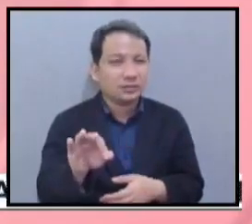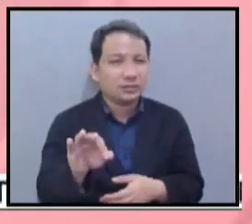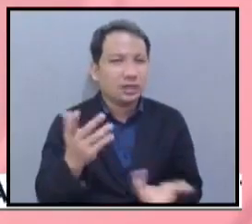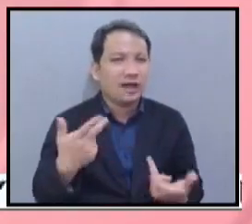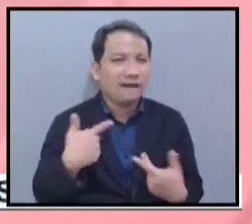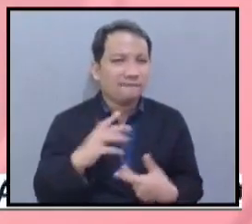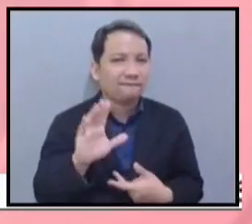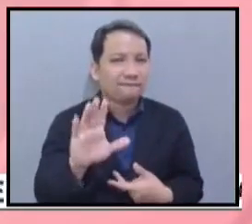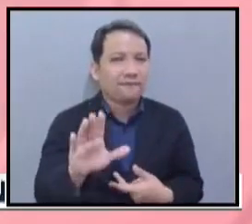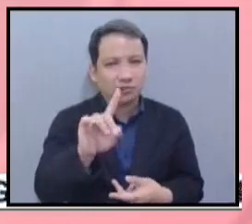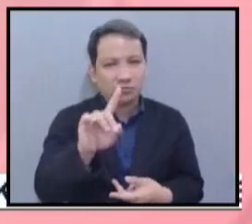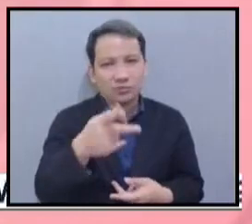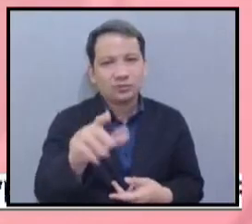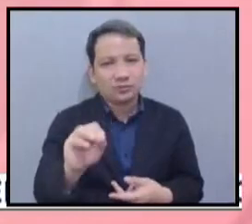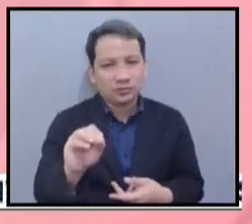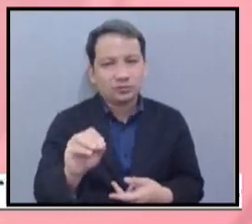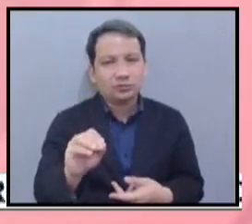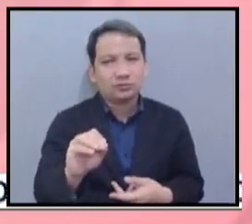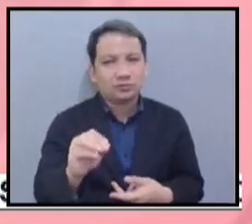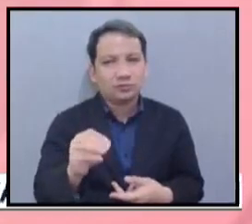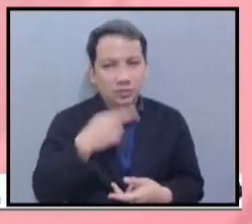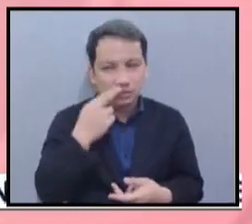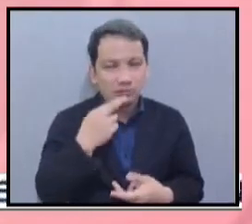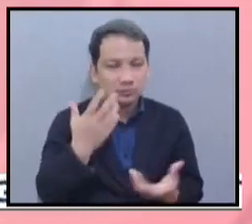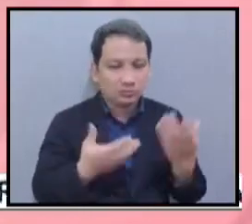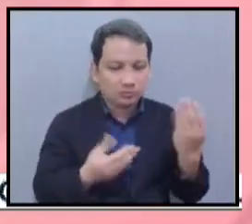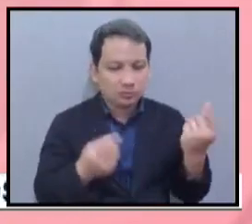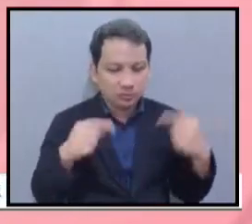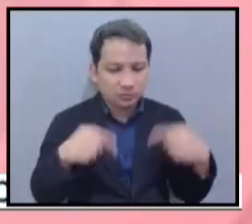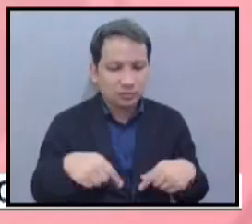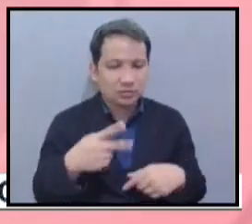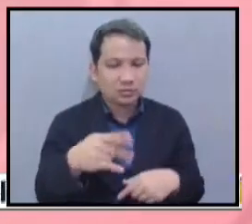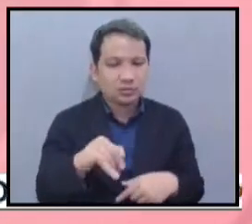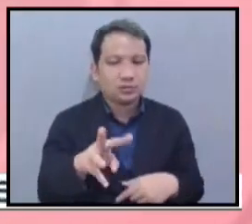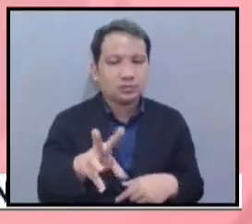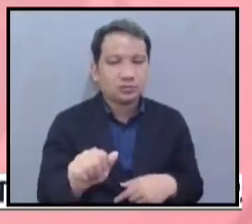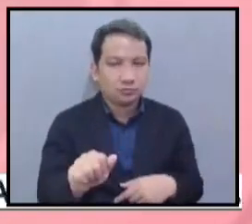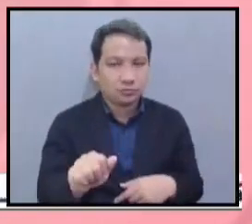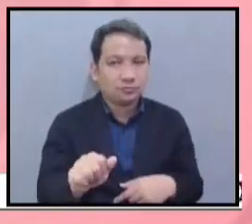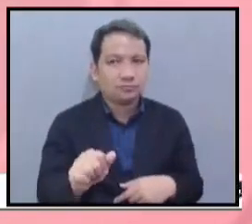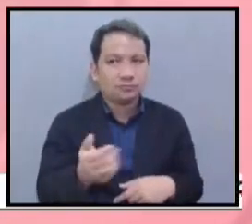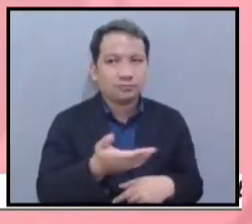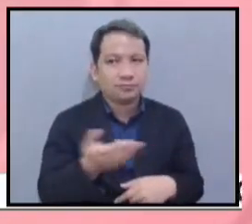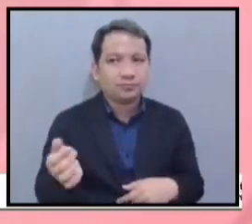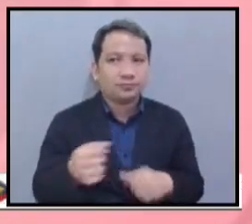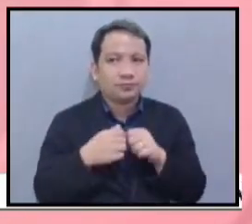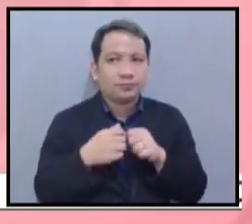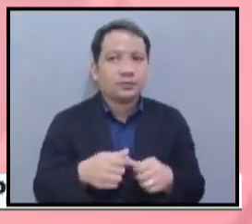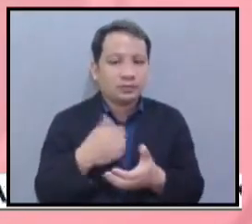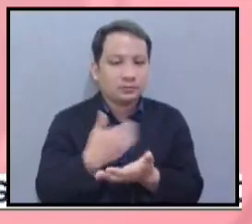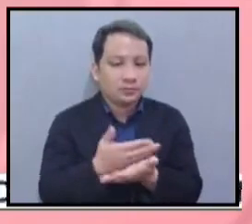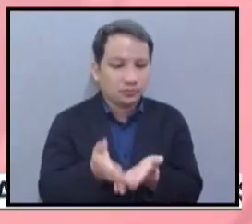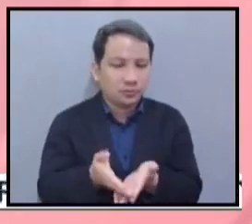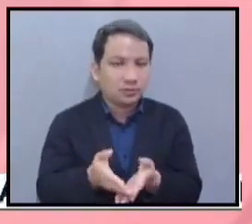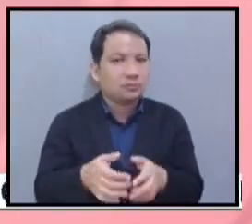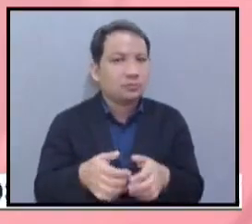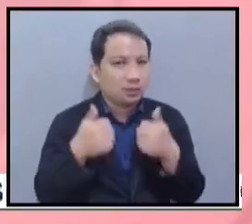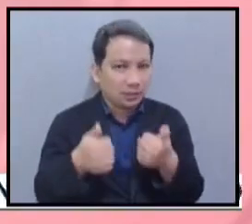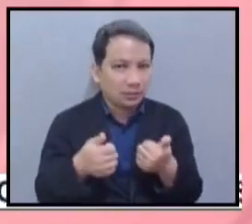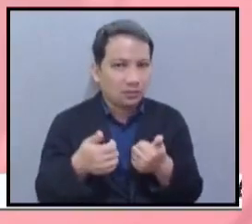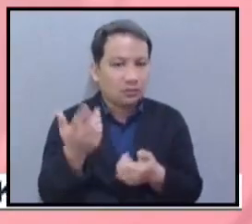isang kilong bigas. Yan lang po muna ang update dito sa Kadiwa. At tulad nga ng sinasabi ko, pag-budget ay pagbuti para laging